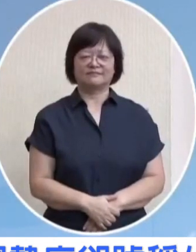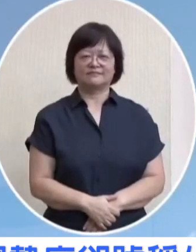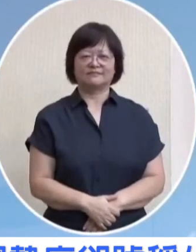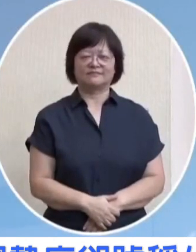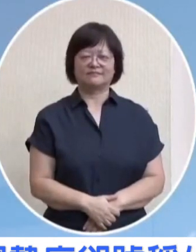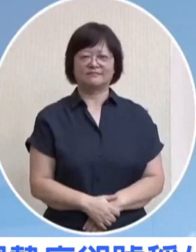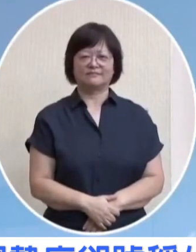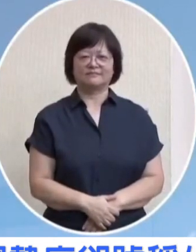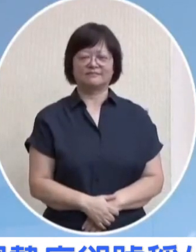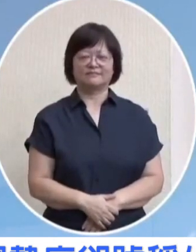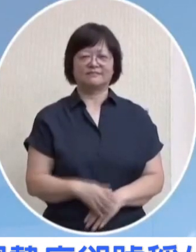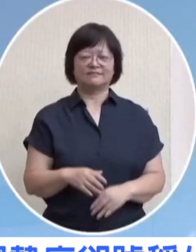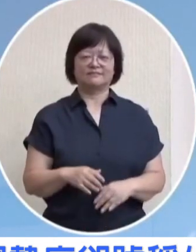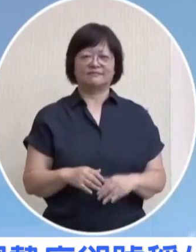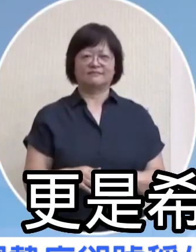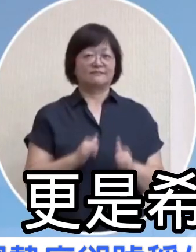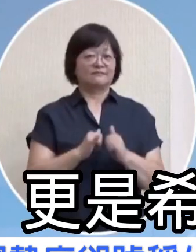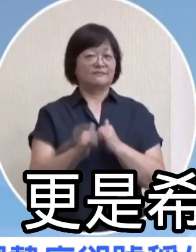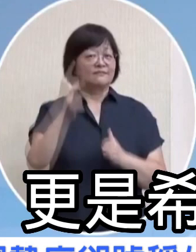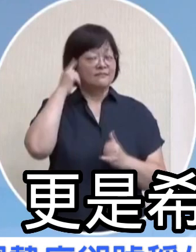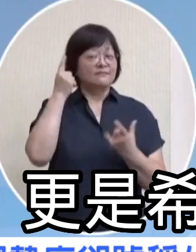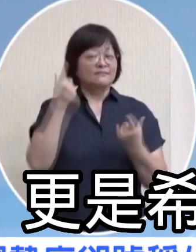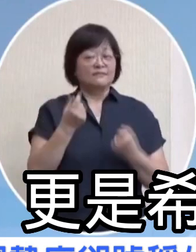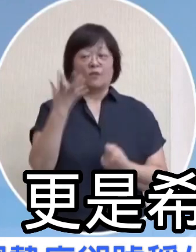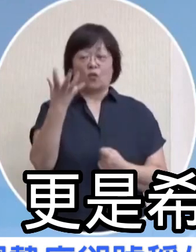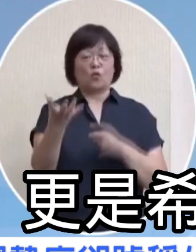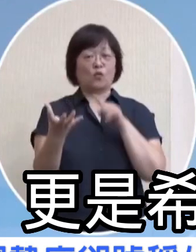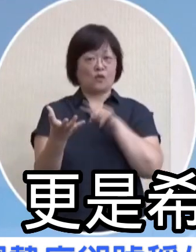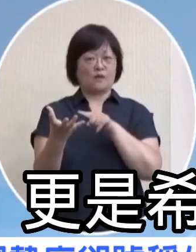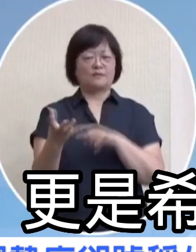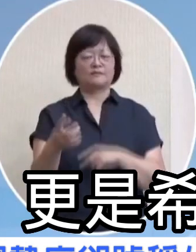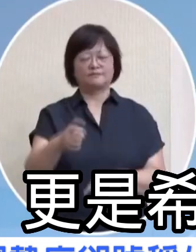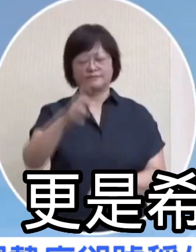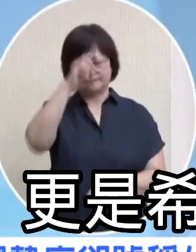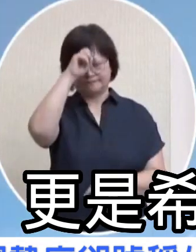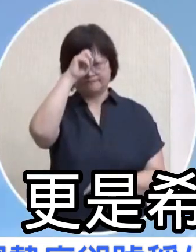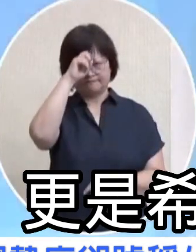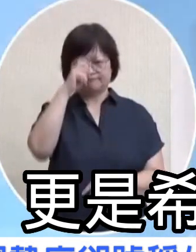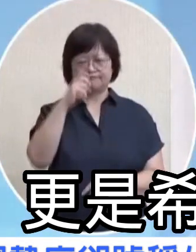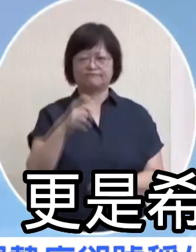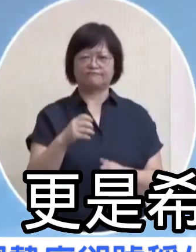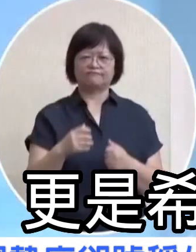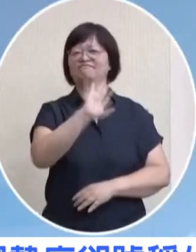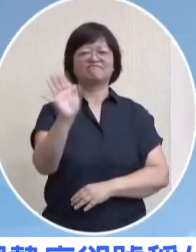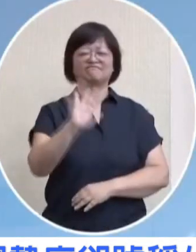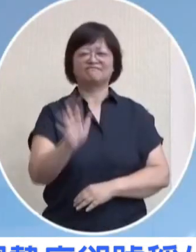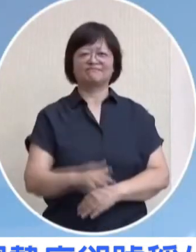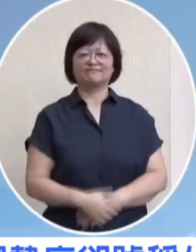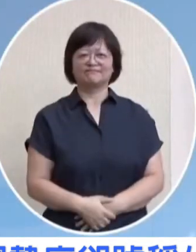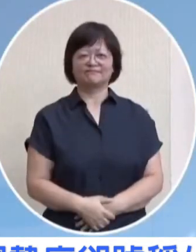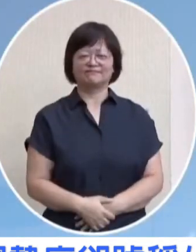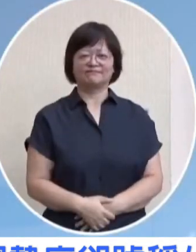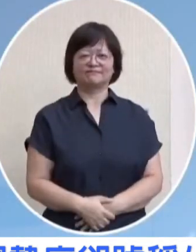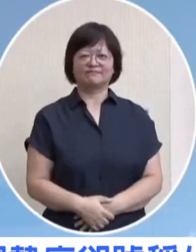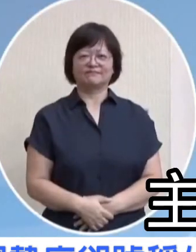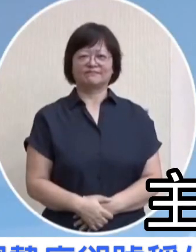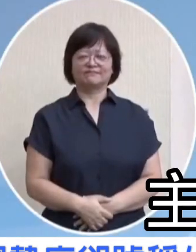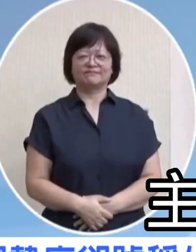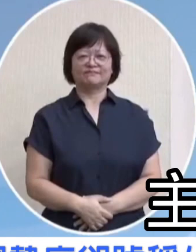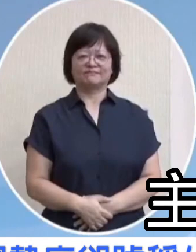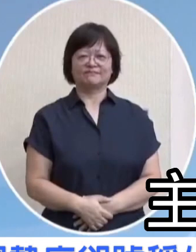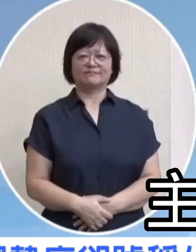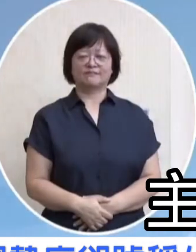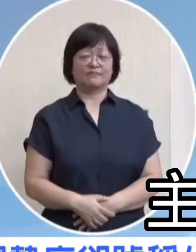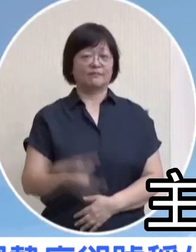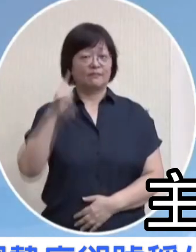台湾的主流民意更是希望捍卫中华民国永生永世，透过主流